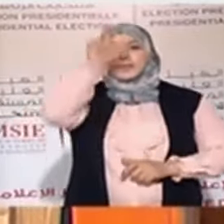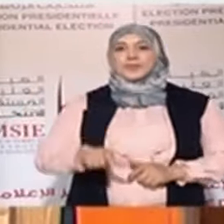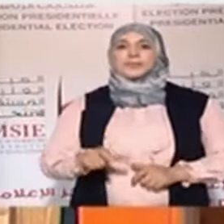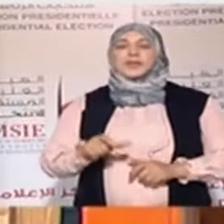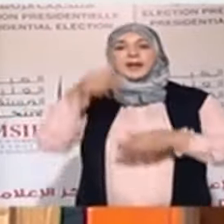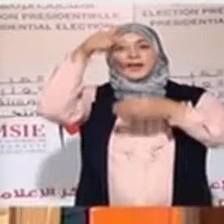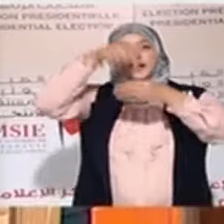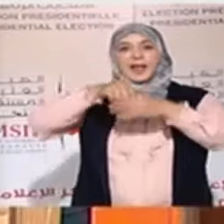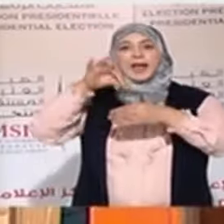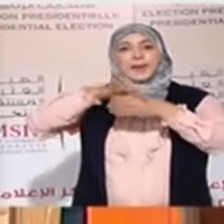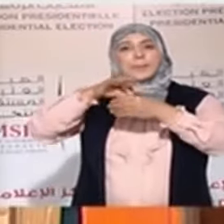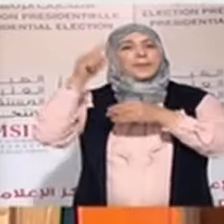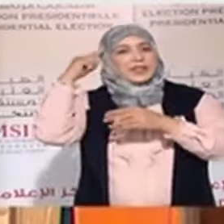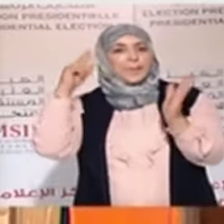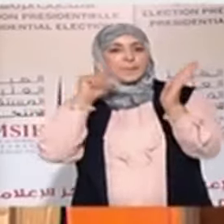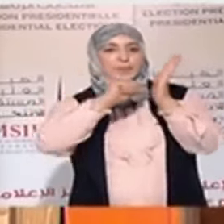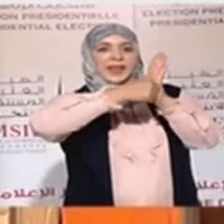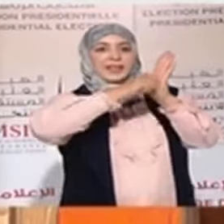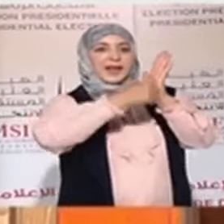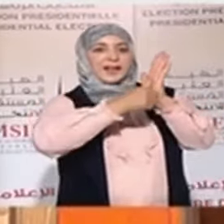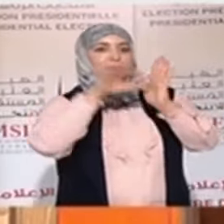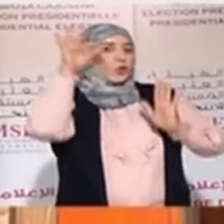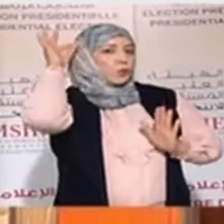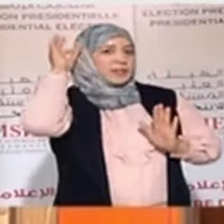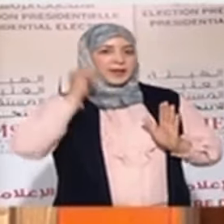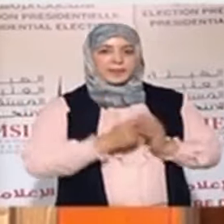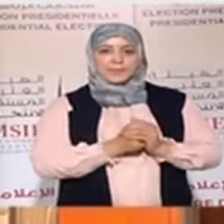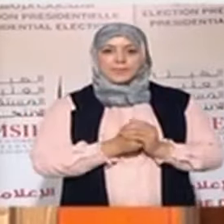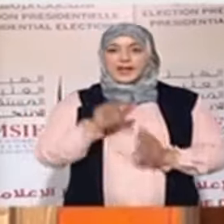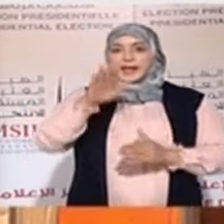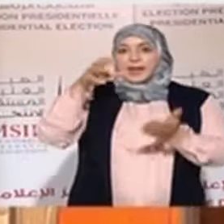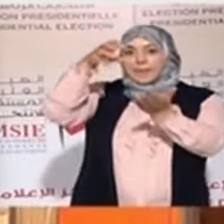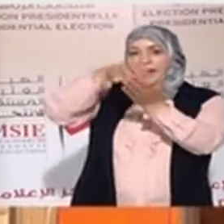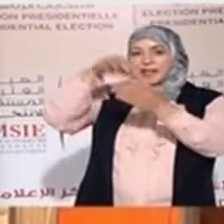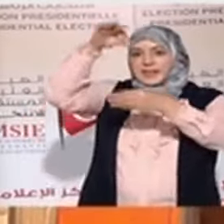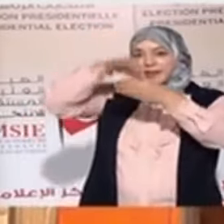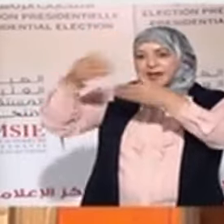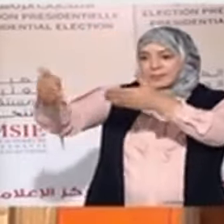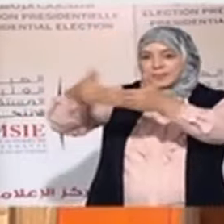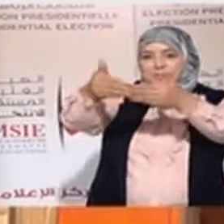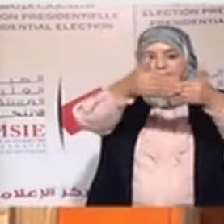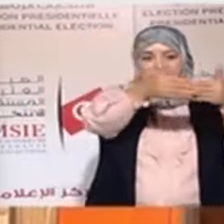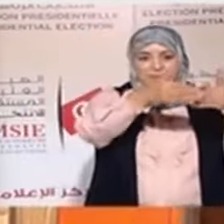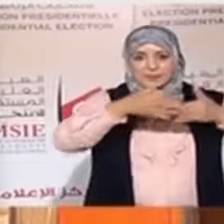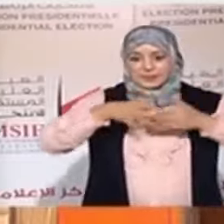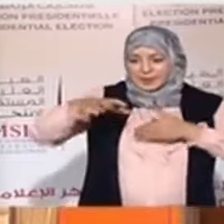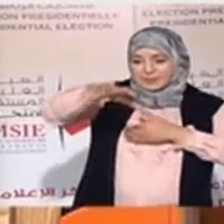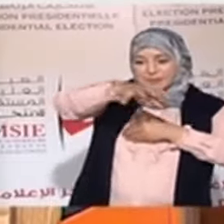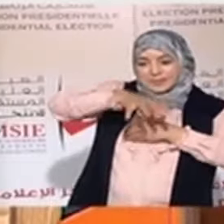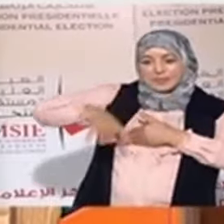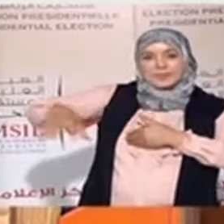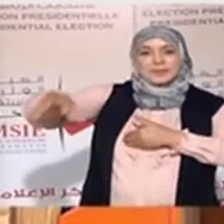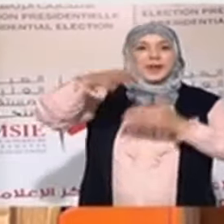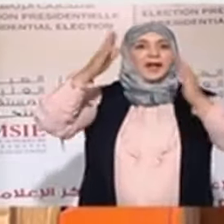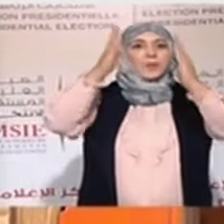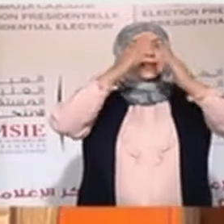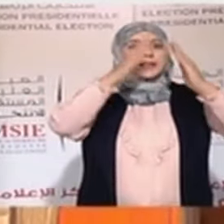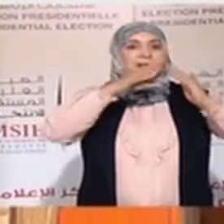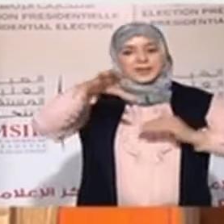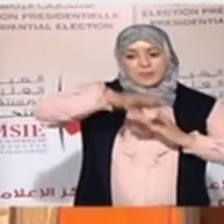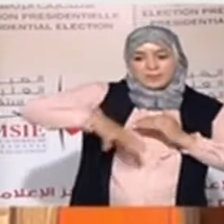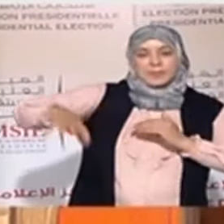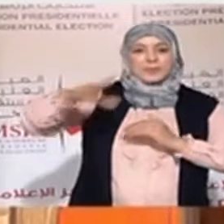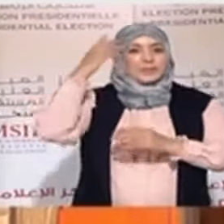بطاقات تعريفهم الوطنية. تقريب مراكز الاقتراع من التجمعات السكنية، حيث